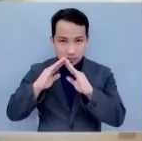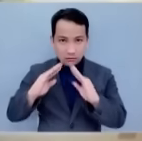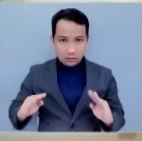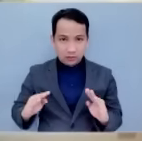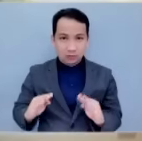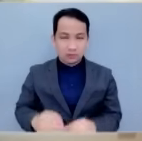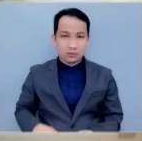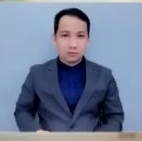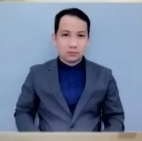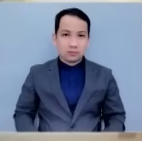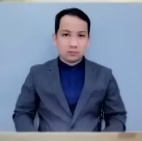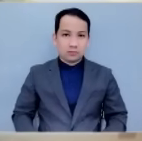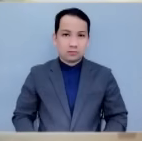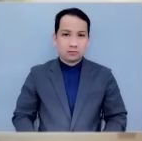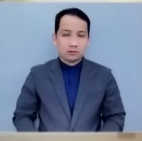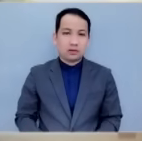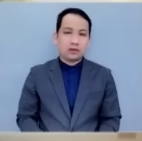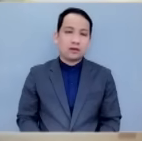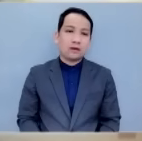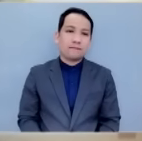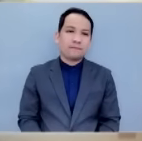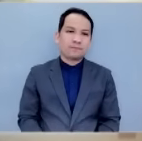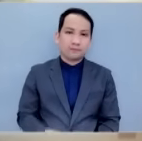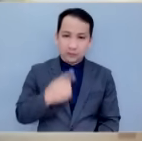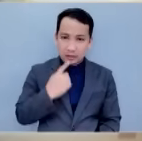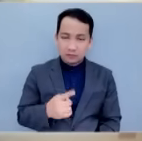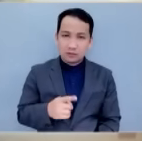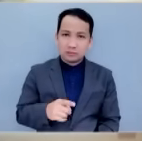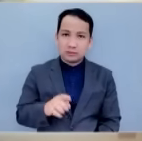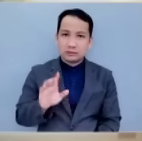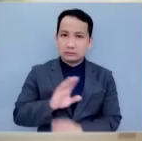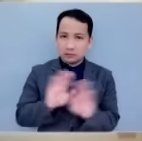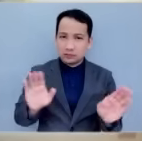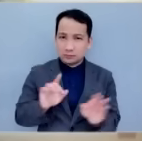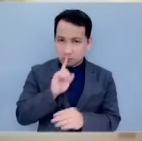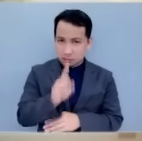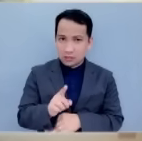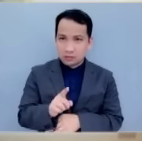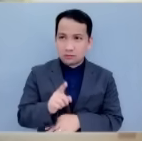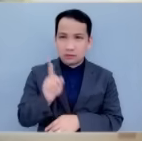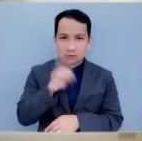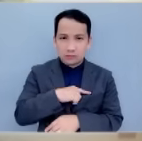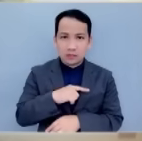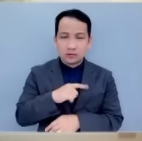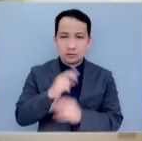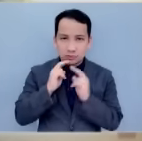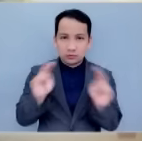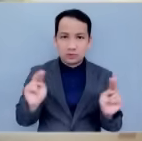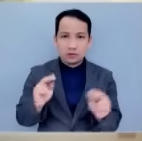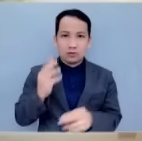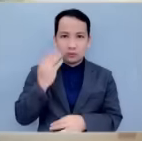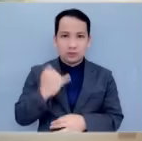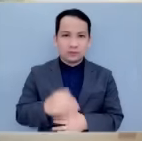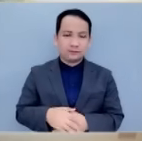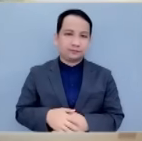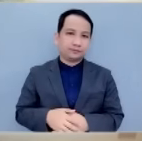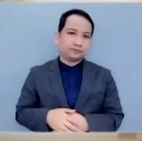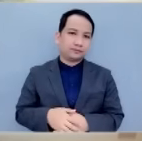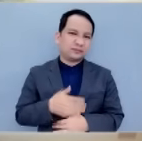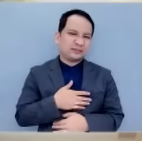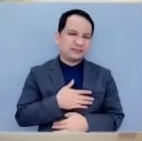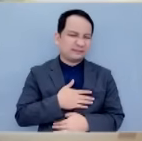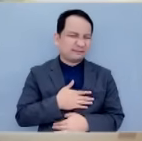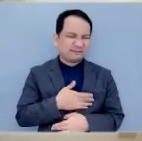siyempre, ang ano ko doon, sana hindi totoo yung balita. Kasi nakakaano sa